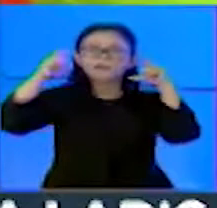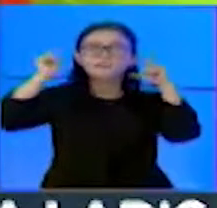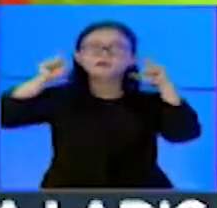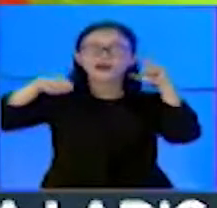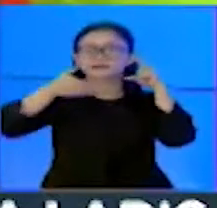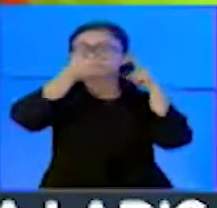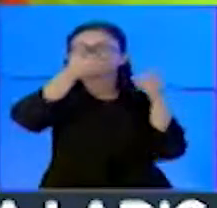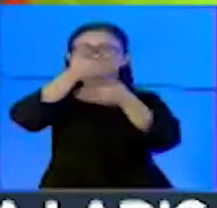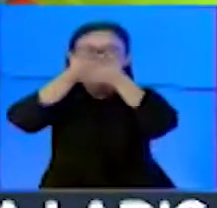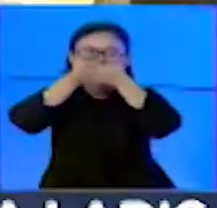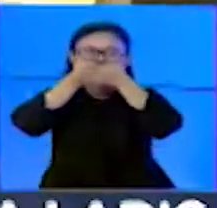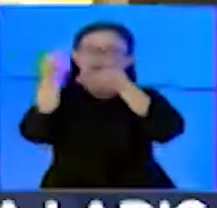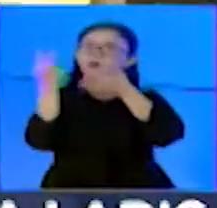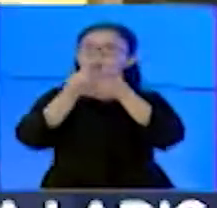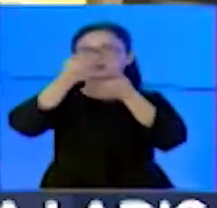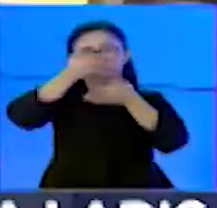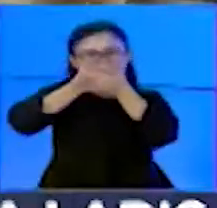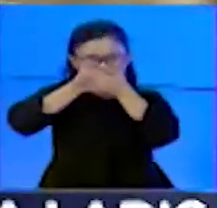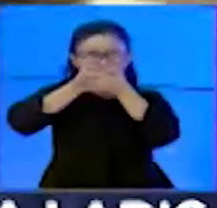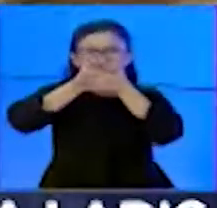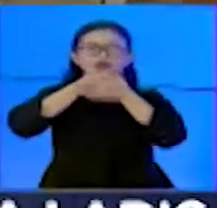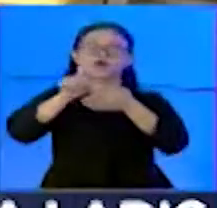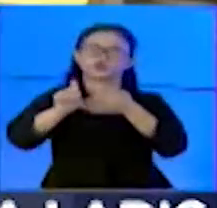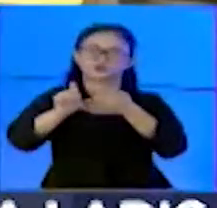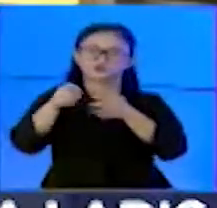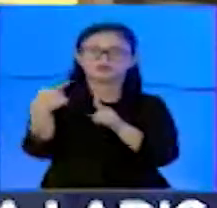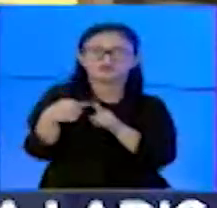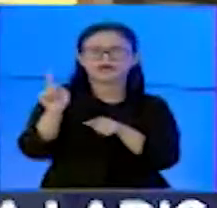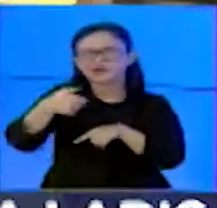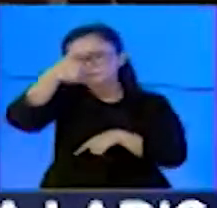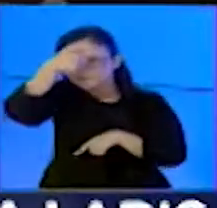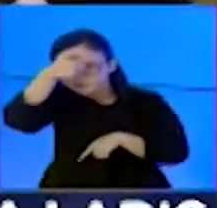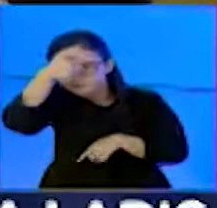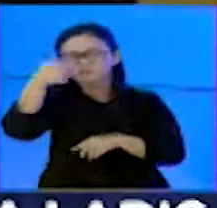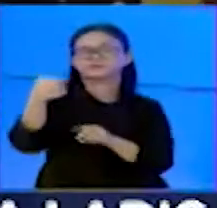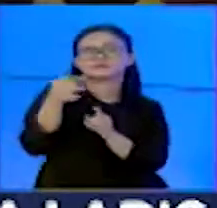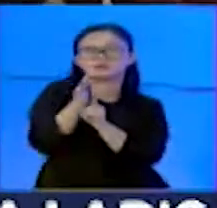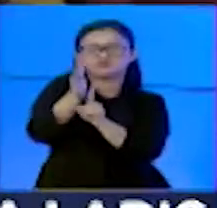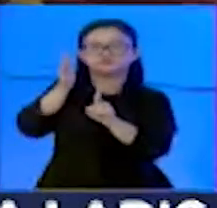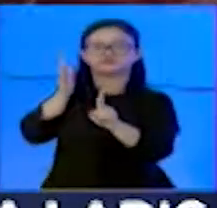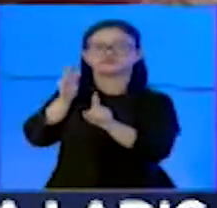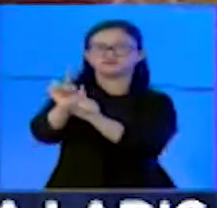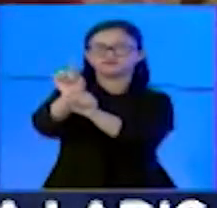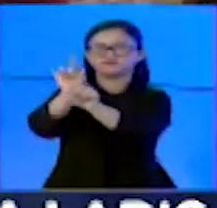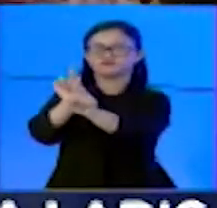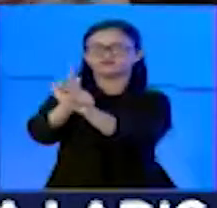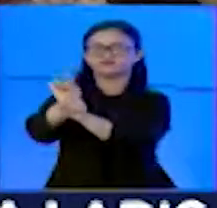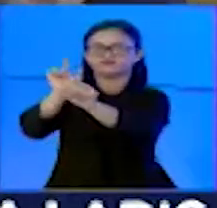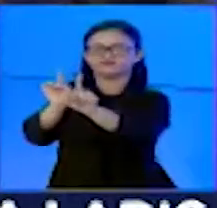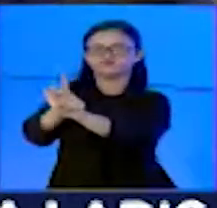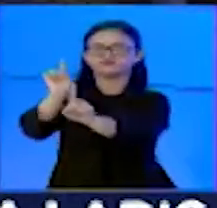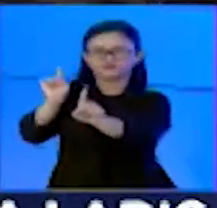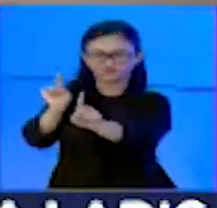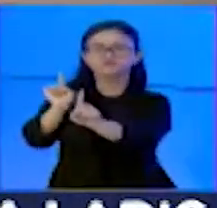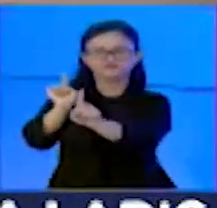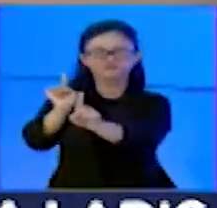lapis. Selain penggunaan masker, pemeriksaan suhu tubuh serta pengaturan jaga jarak juga masih diberlakukan. Sejumlah